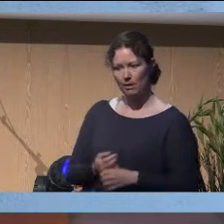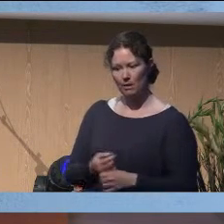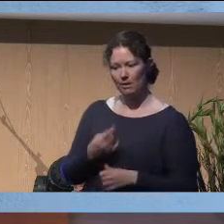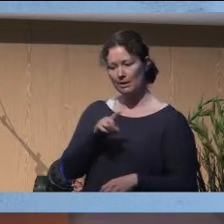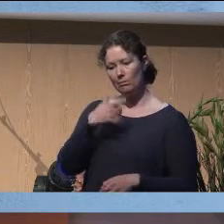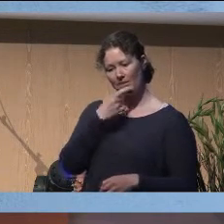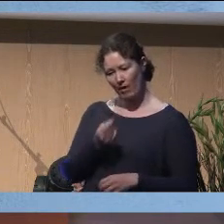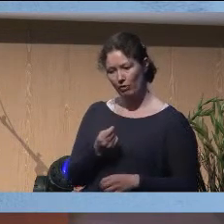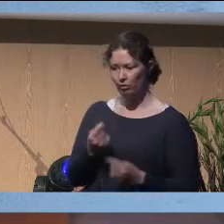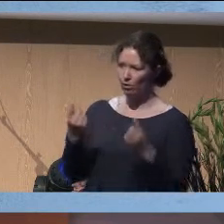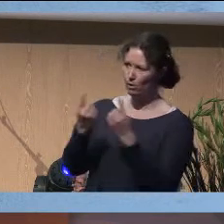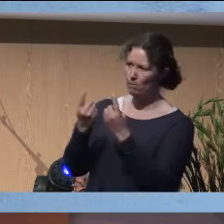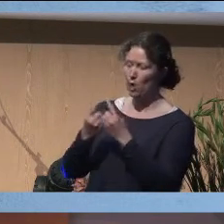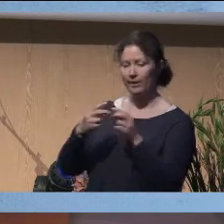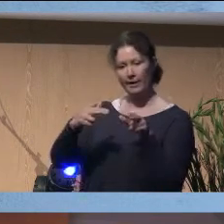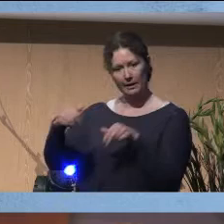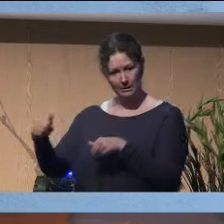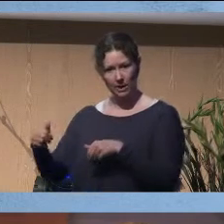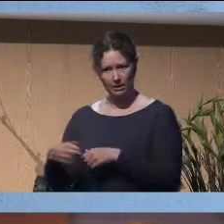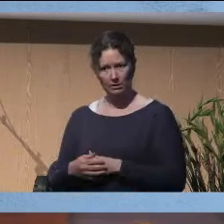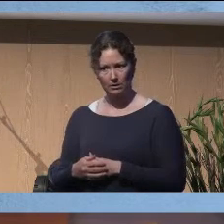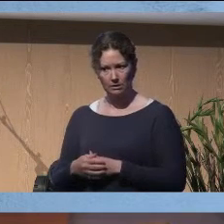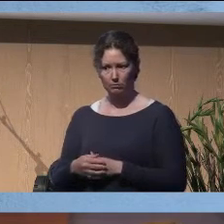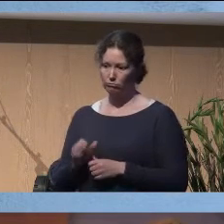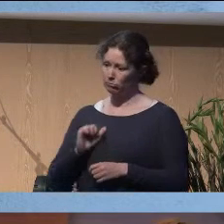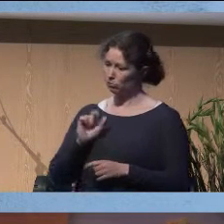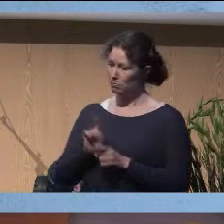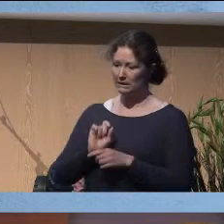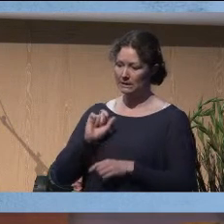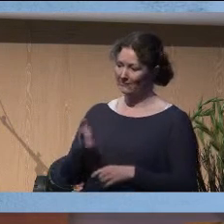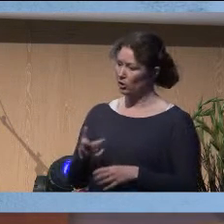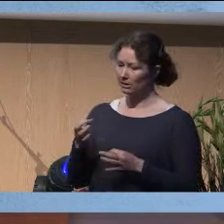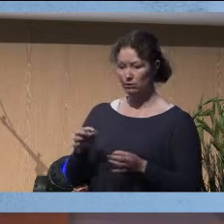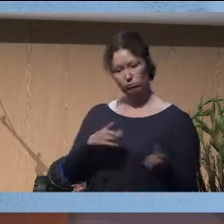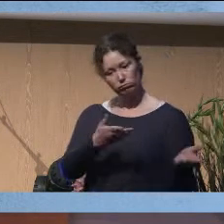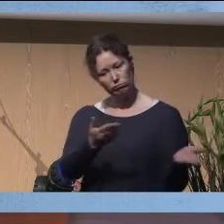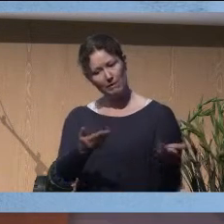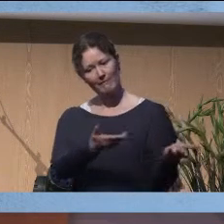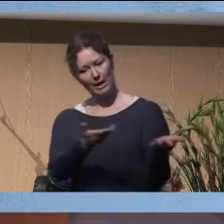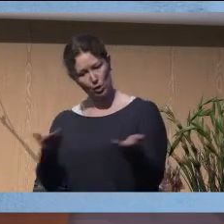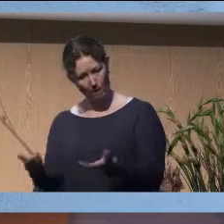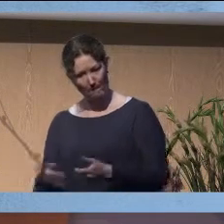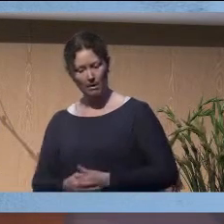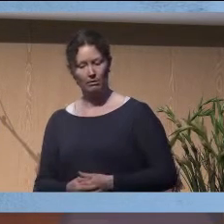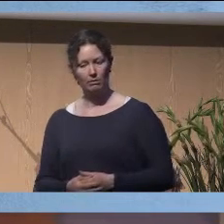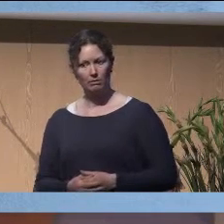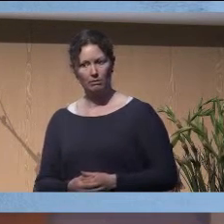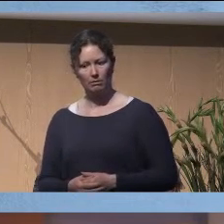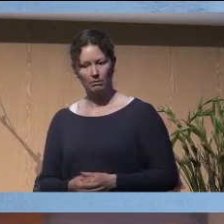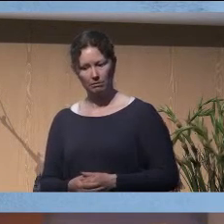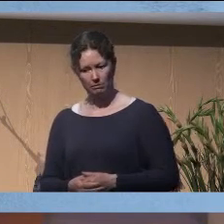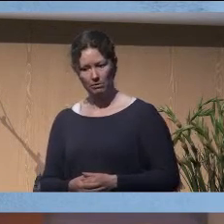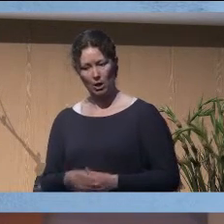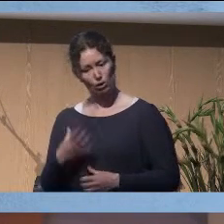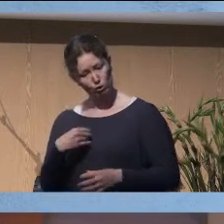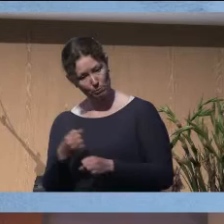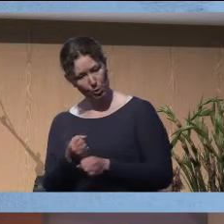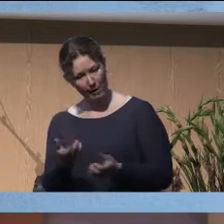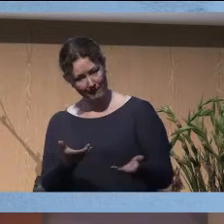blir vant til å møte respekt. Ja, som en selvfølgelig ting. Velkommen. Ja, har du lyst på litt